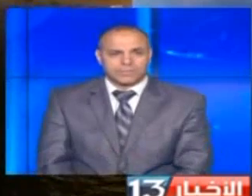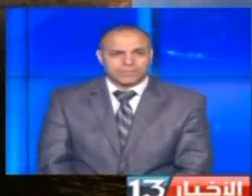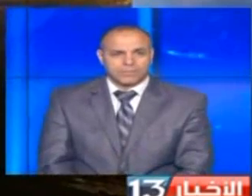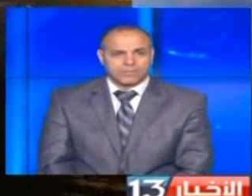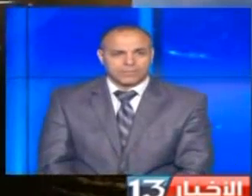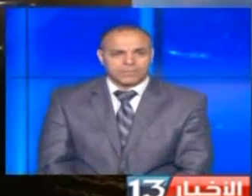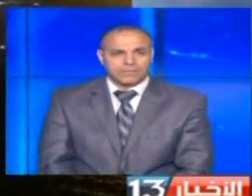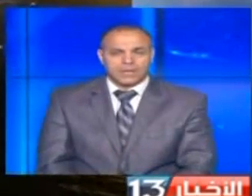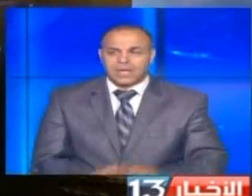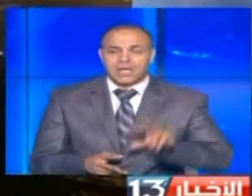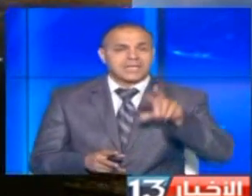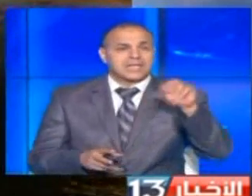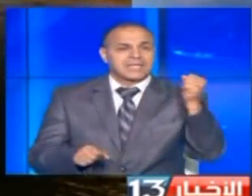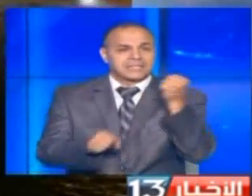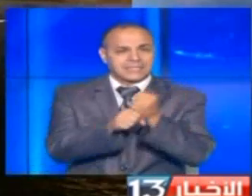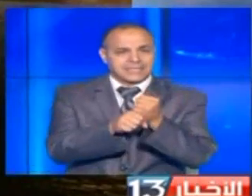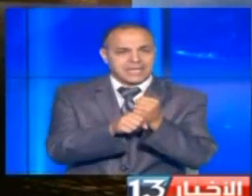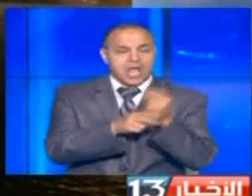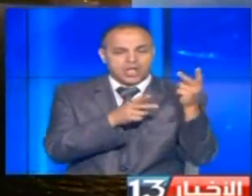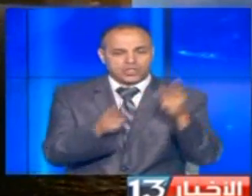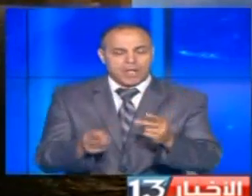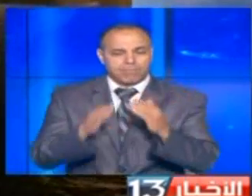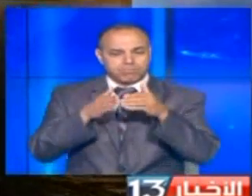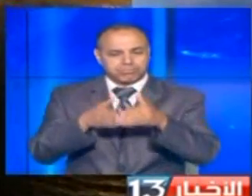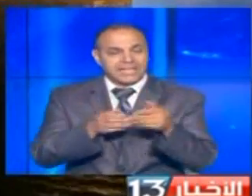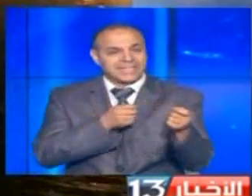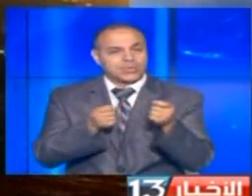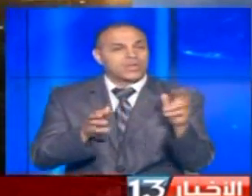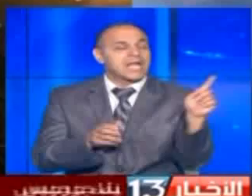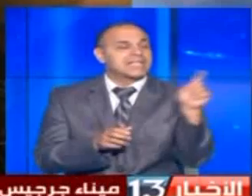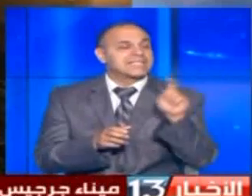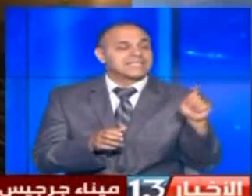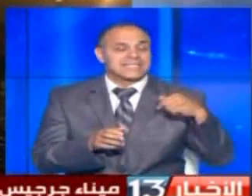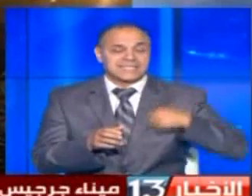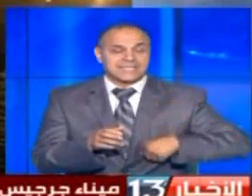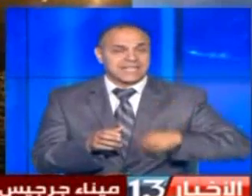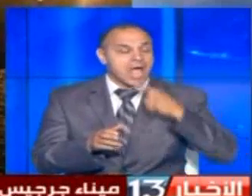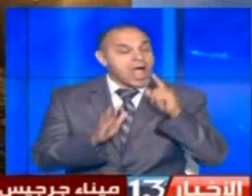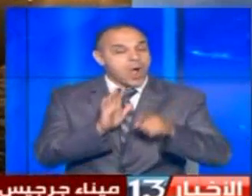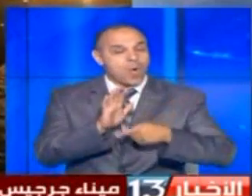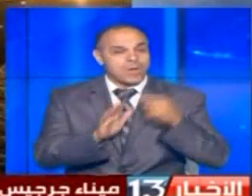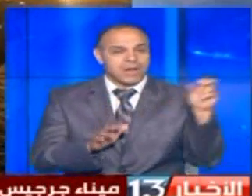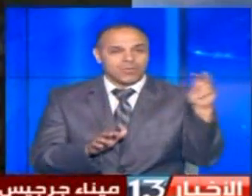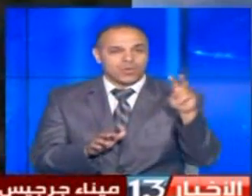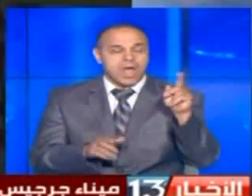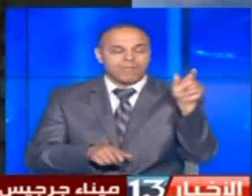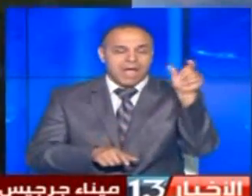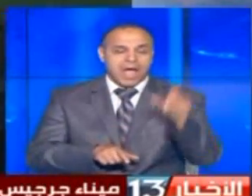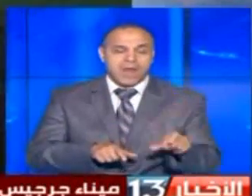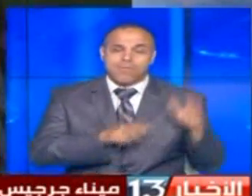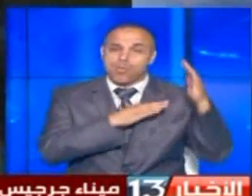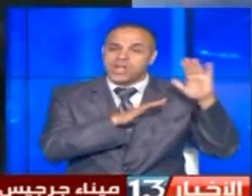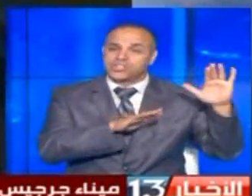أكثر من 30 سنة من إحداثه وصلت إلى الميناء التجاري بجرجيز، الرحلة الأولى المقلة للمهاجرين،